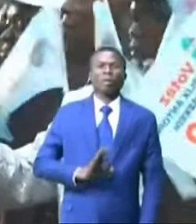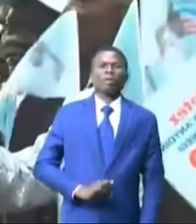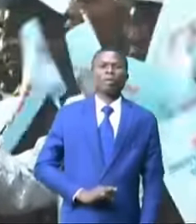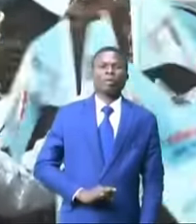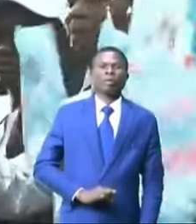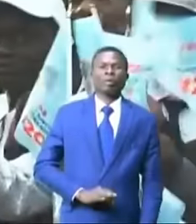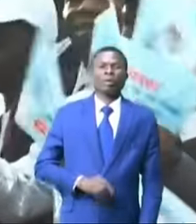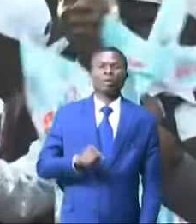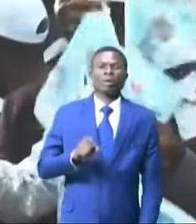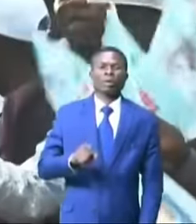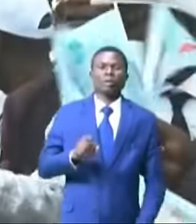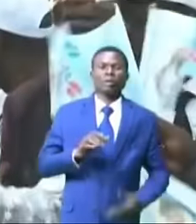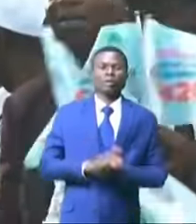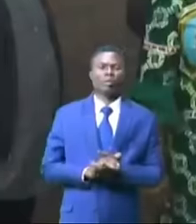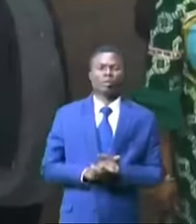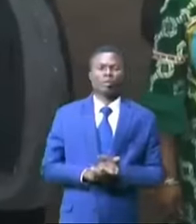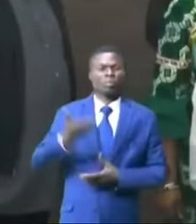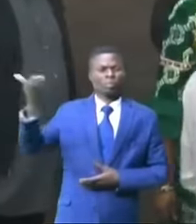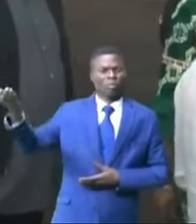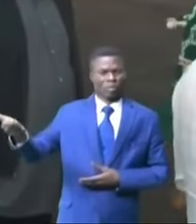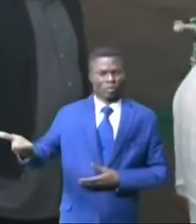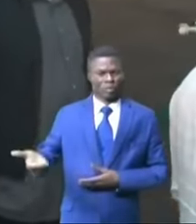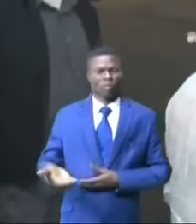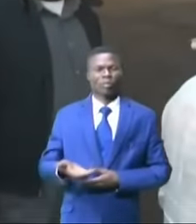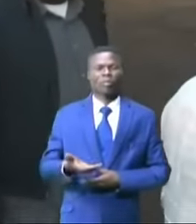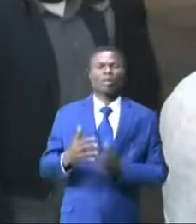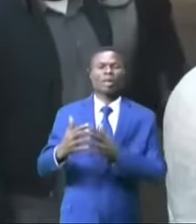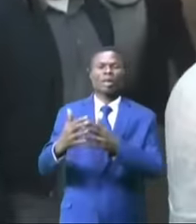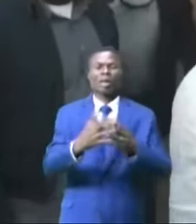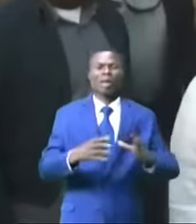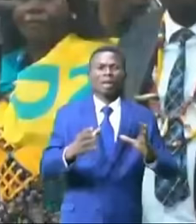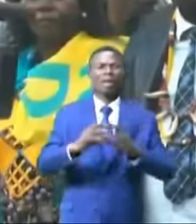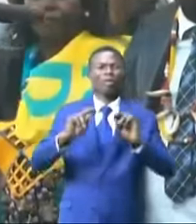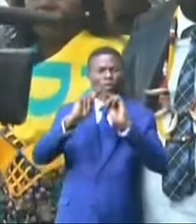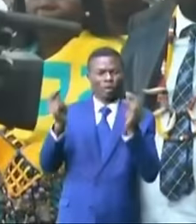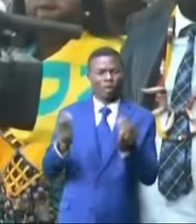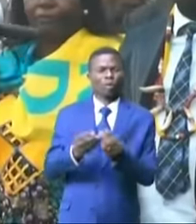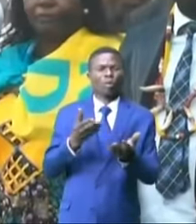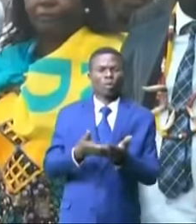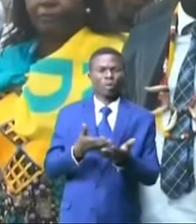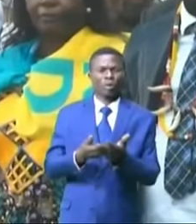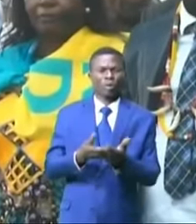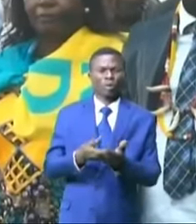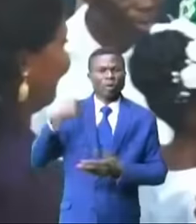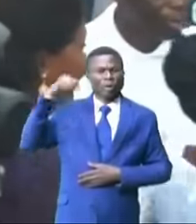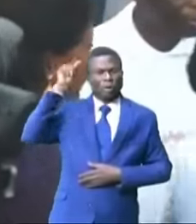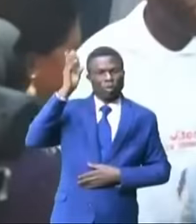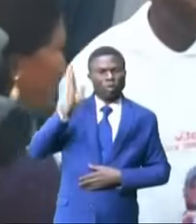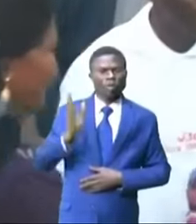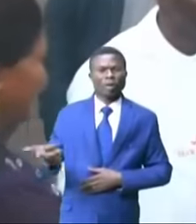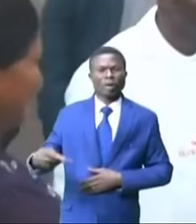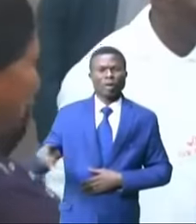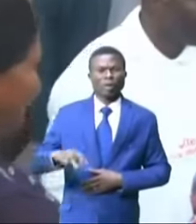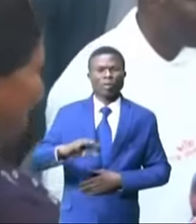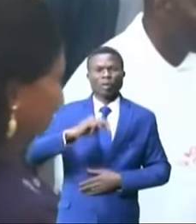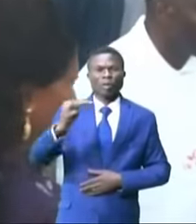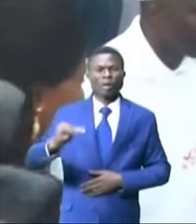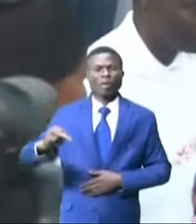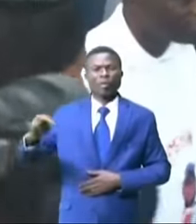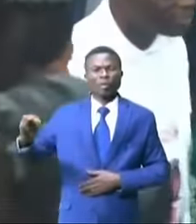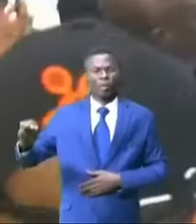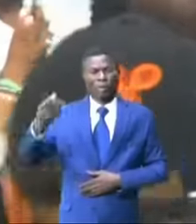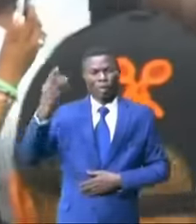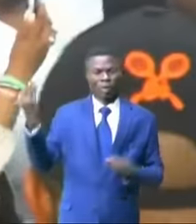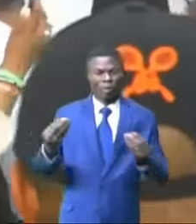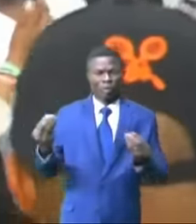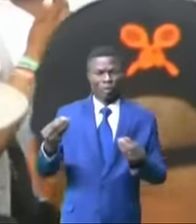Tshisekedi Tshilombo, a été accueilli ensemble avec sa délégation par le gouverneur de la province du Maniema,